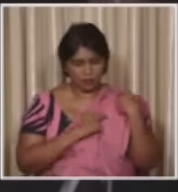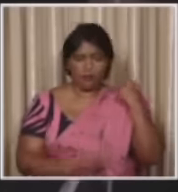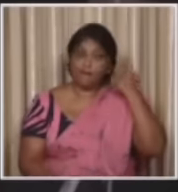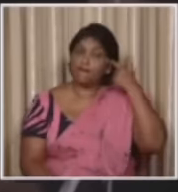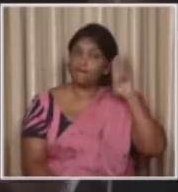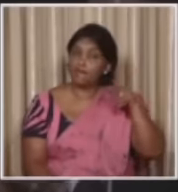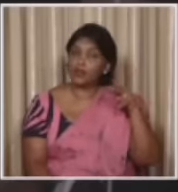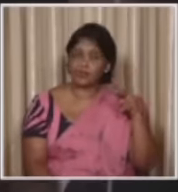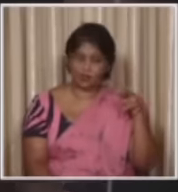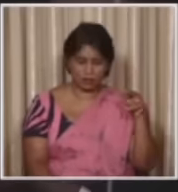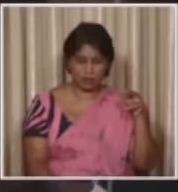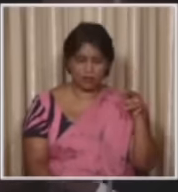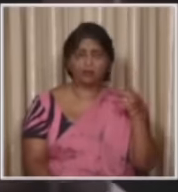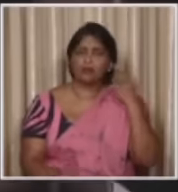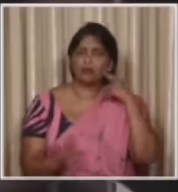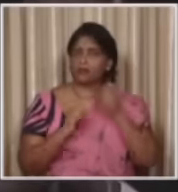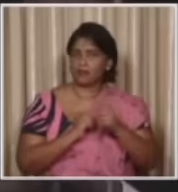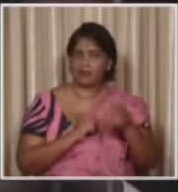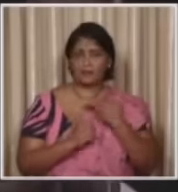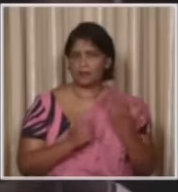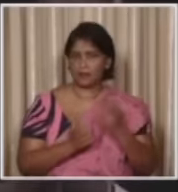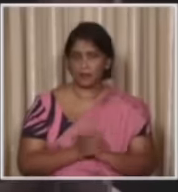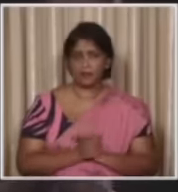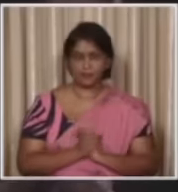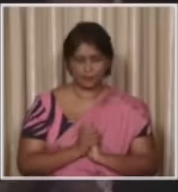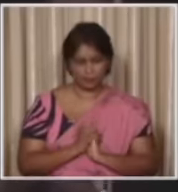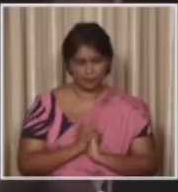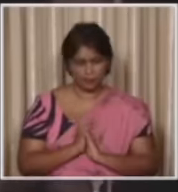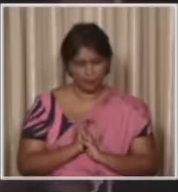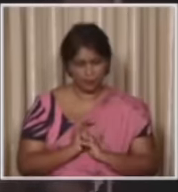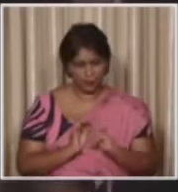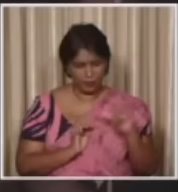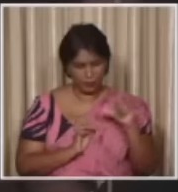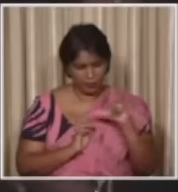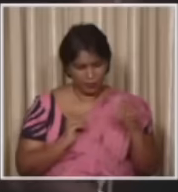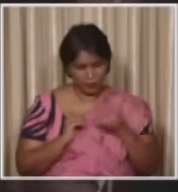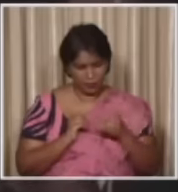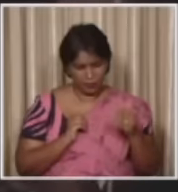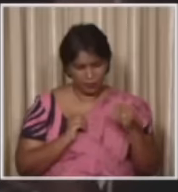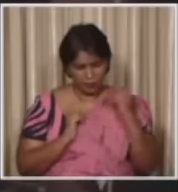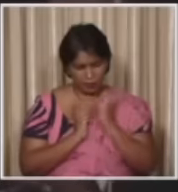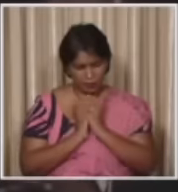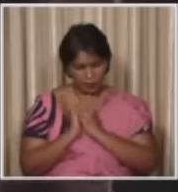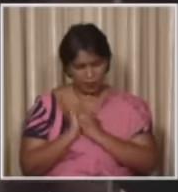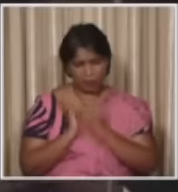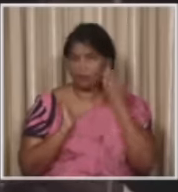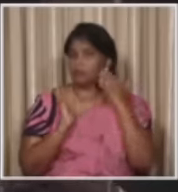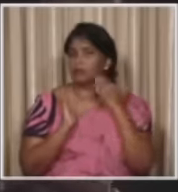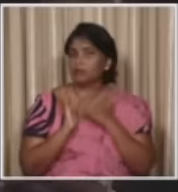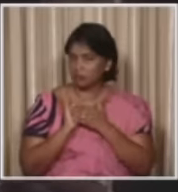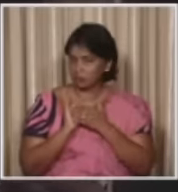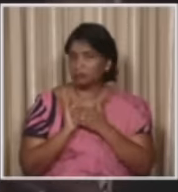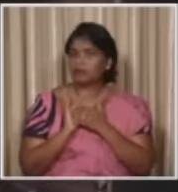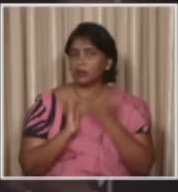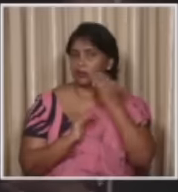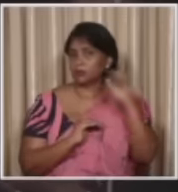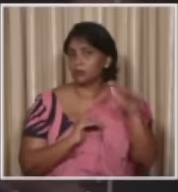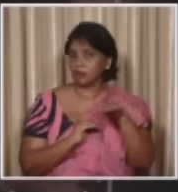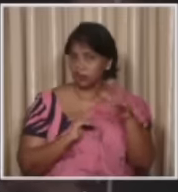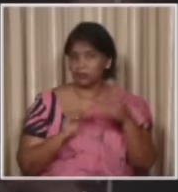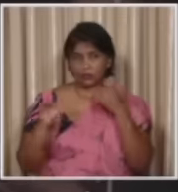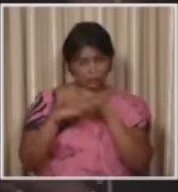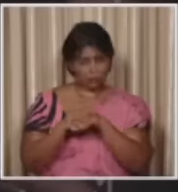මේකට නෙමෙයි ව්‍යවස්ථාදායකයේ මේ 21 වෙනි 17 ඉඳලා සංශෝධන ගෙල්ලලා ව්‍යවස්ථාදායක සභාවපත් කළේ මේ සිවිල් සමාජයෙන්